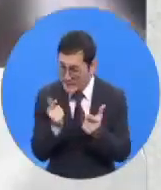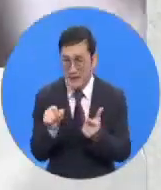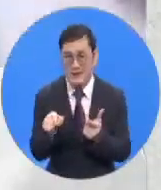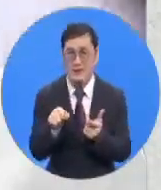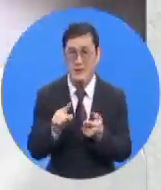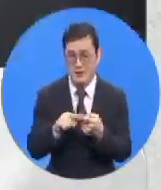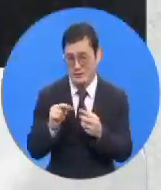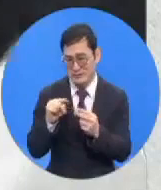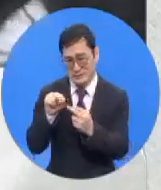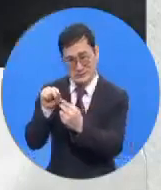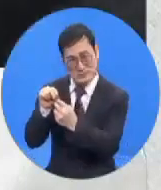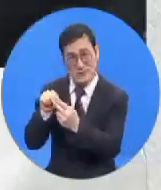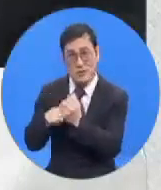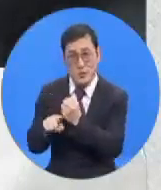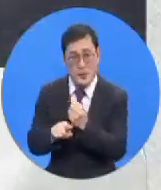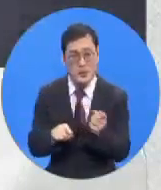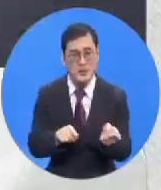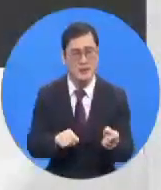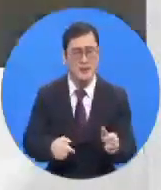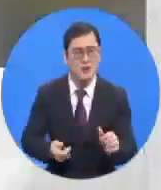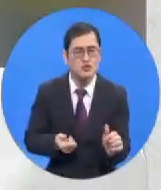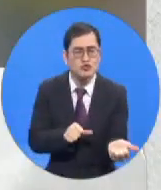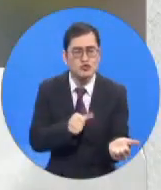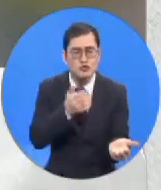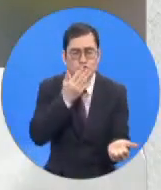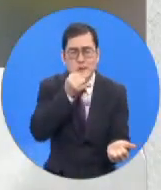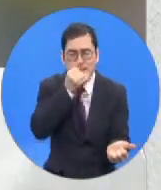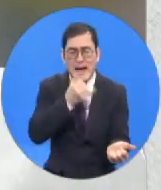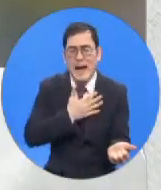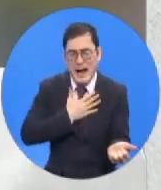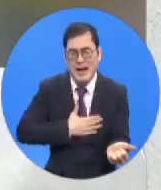사람이 죽을지도 모른다라고 하는 것을 인식하고